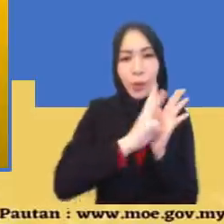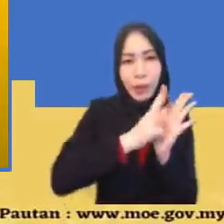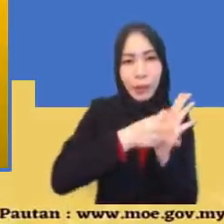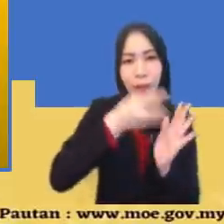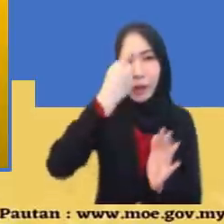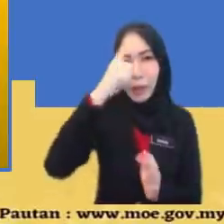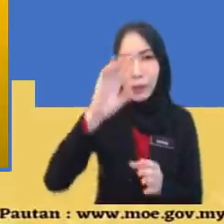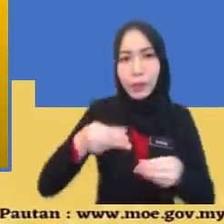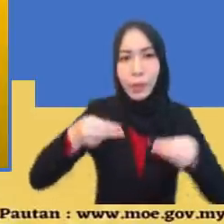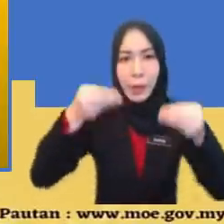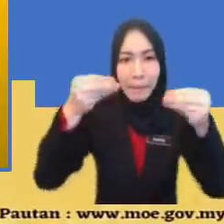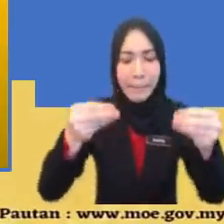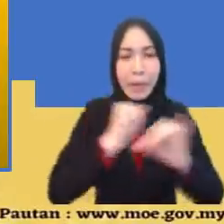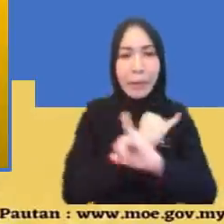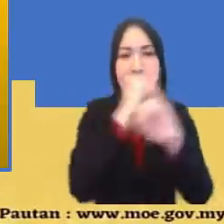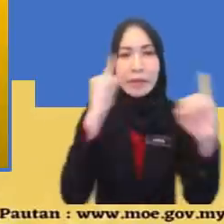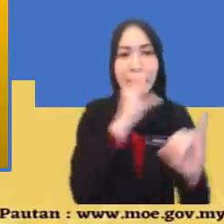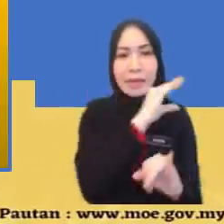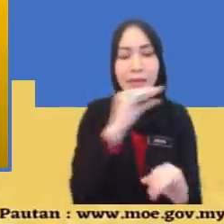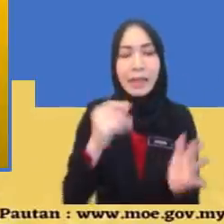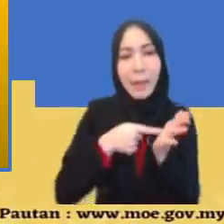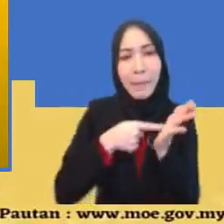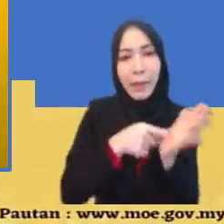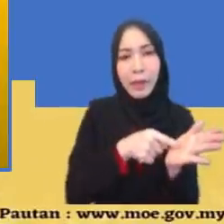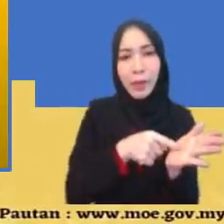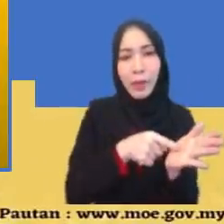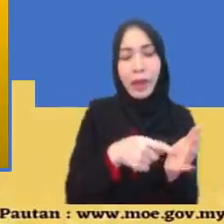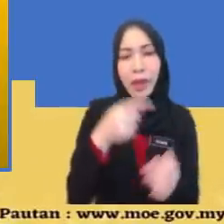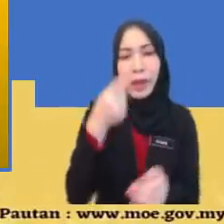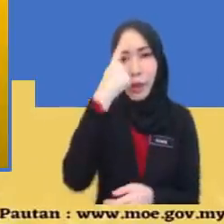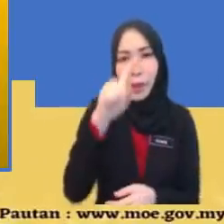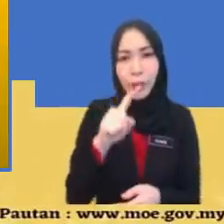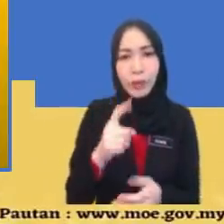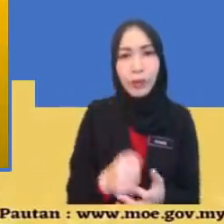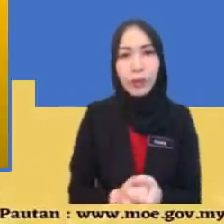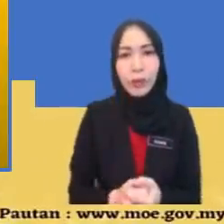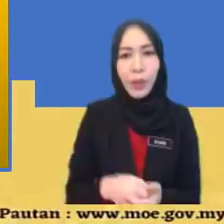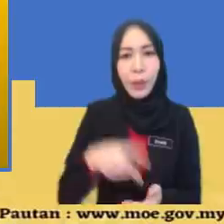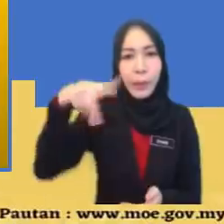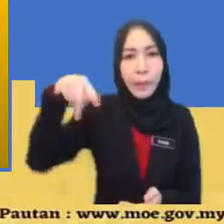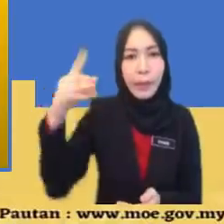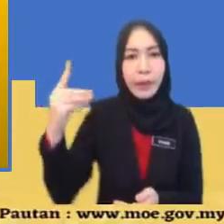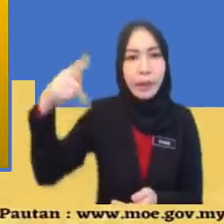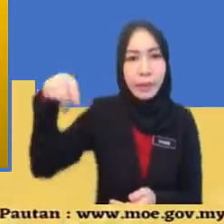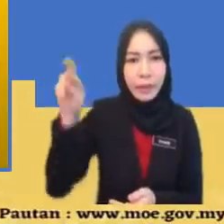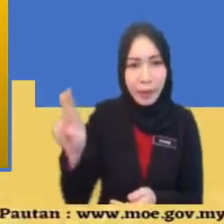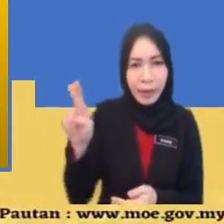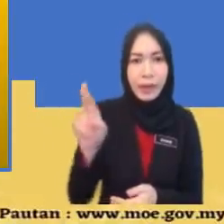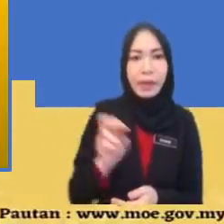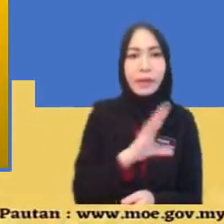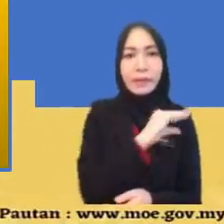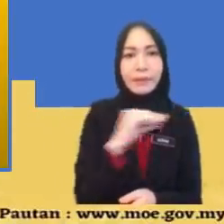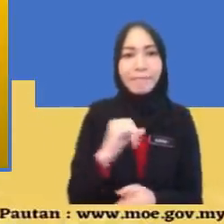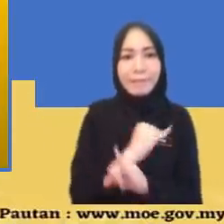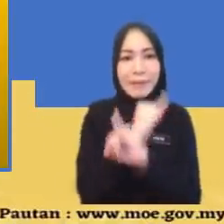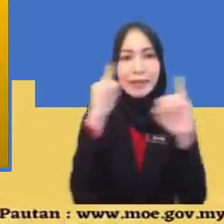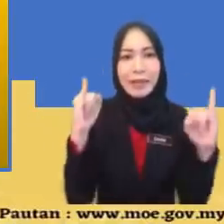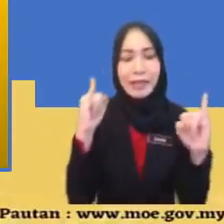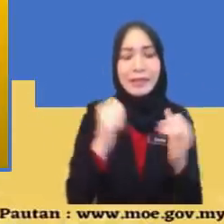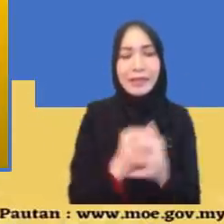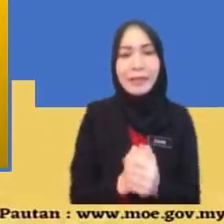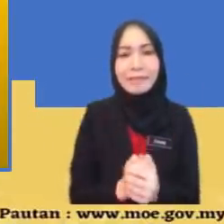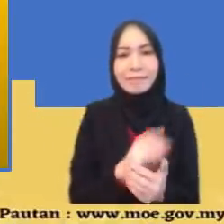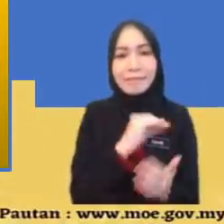membeli menjelaskan dan panduan dalam pelaksanaan PPL serta keterangan lanjut tentang kemudahan yang telah disediakan